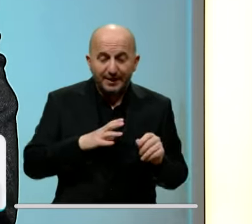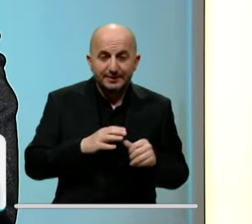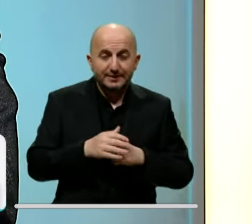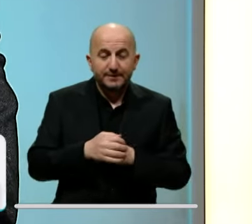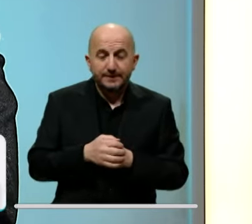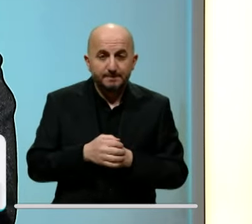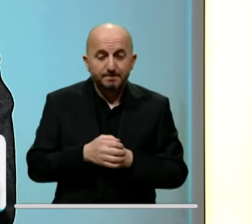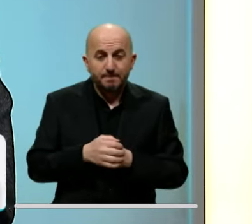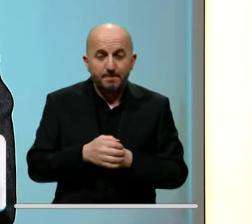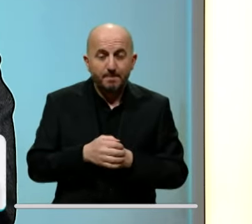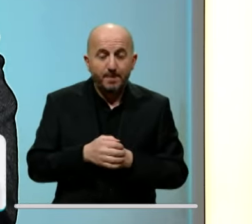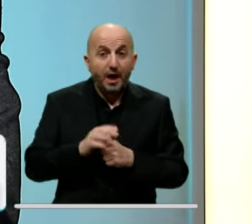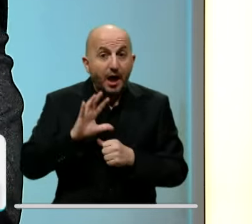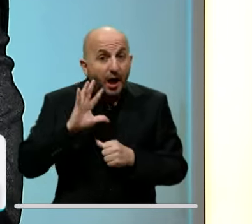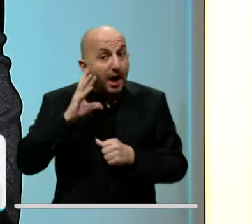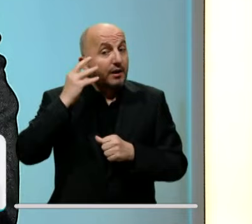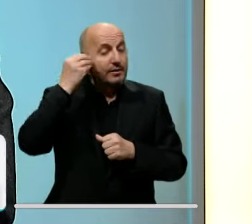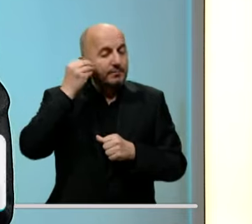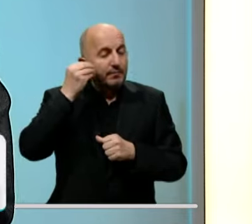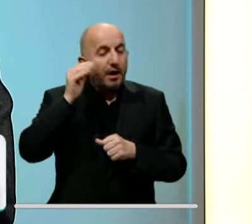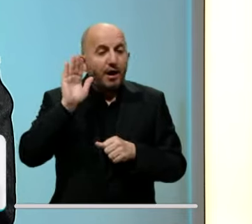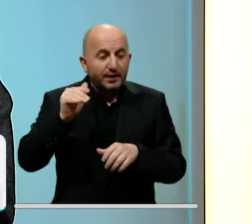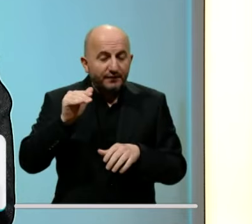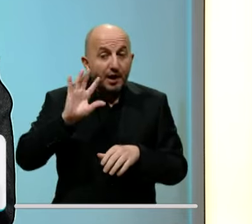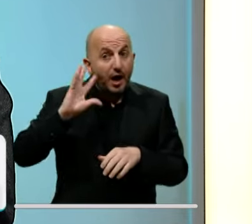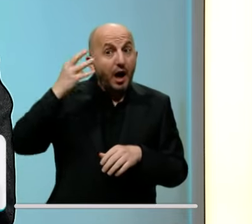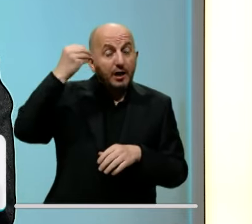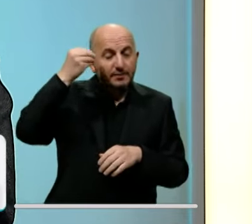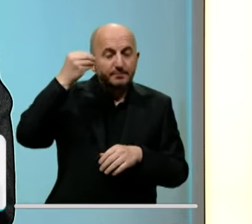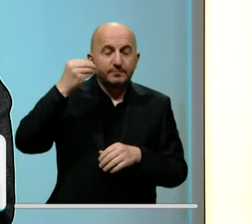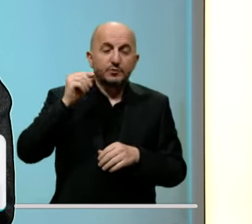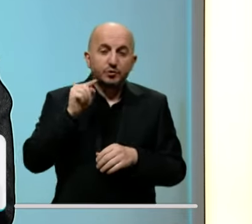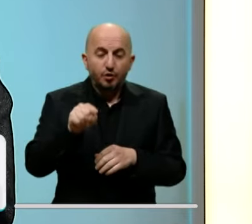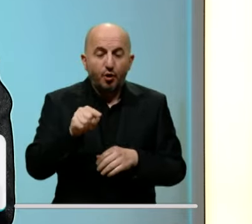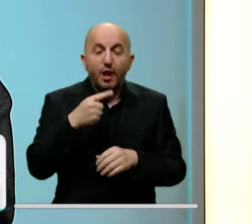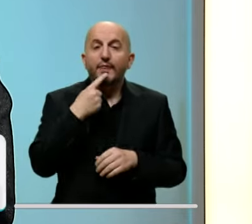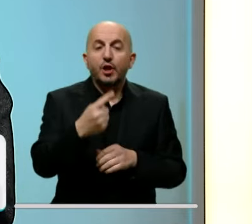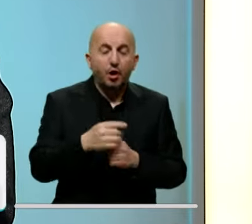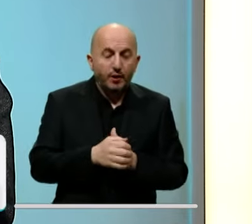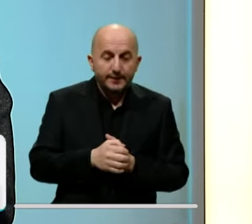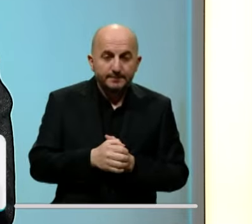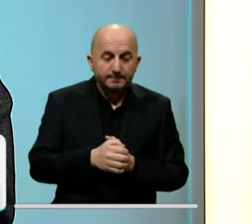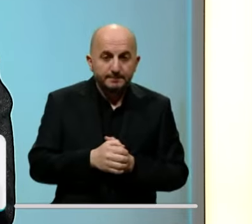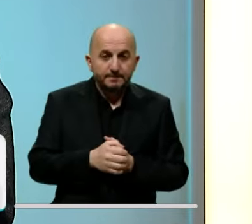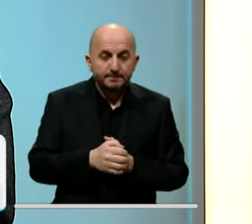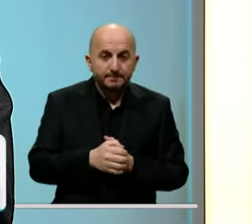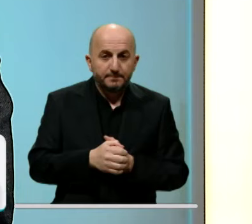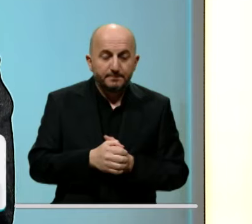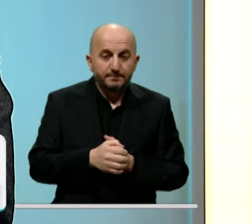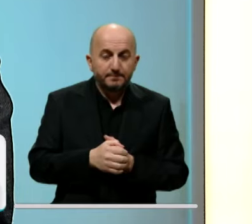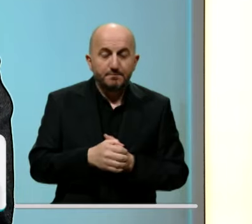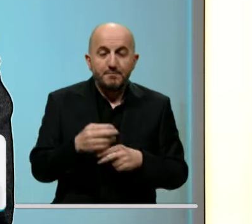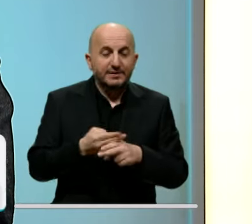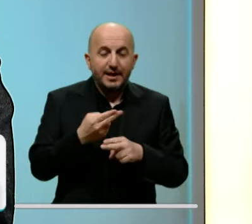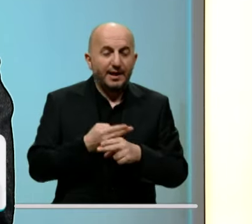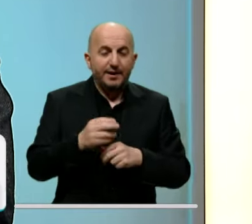Eee fakihler mizden özellikle Hanefi alimler şöyle diyorlar Eee